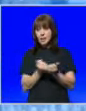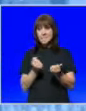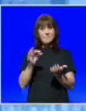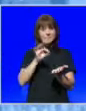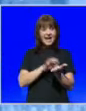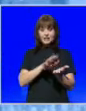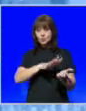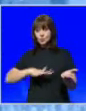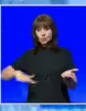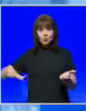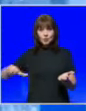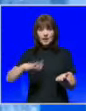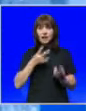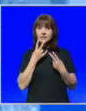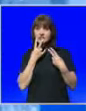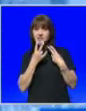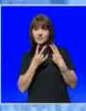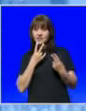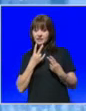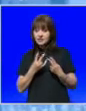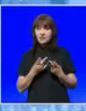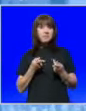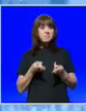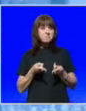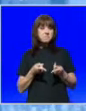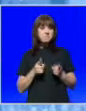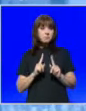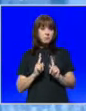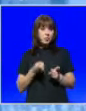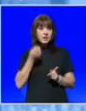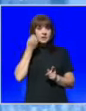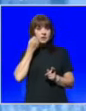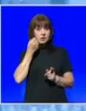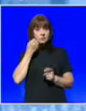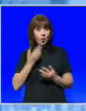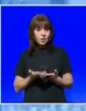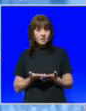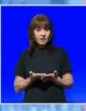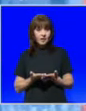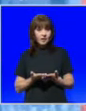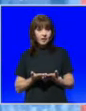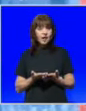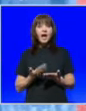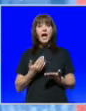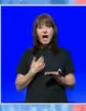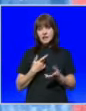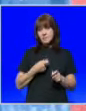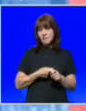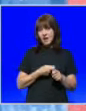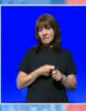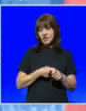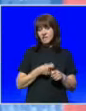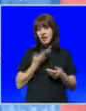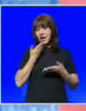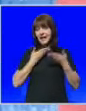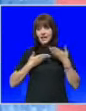и състоянието на оборудването, за да се види дали то може да бъде използвано. Доколкото аз съм водила разговори с колегите